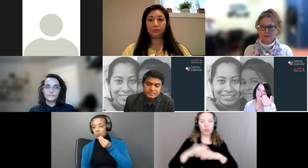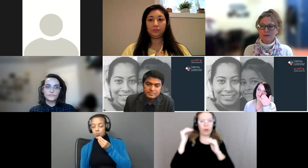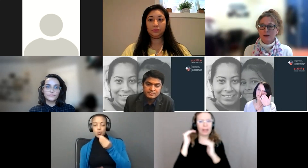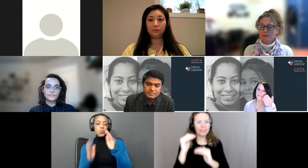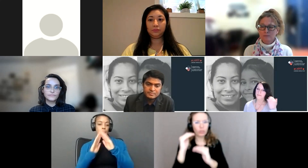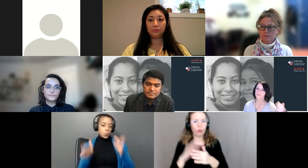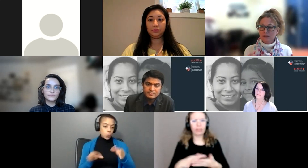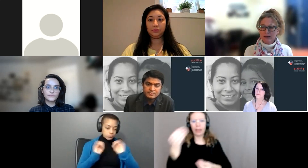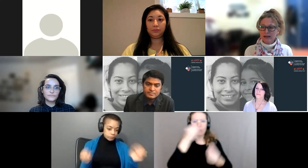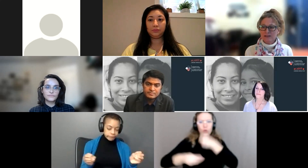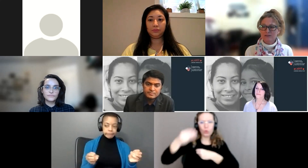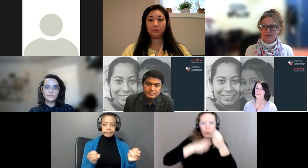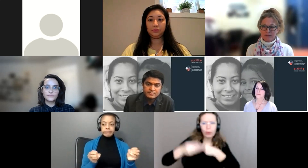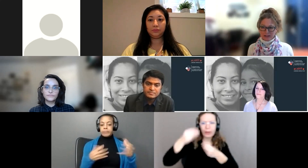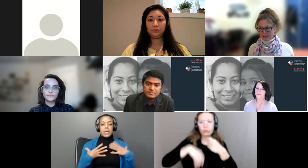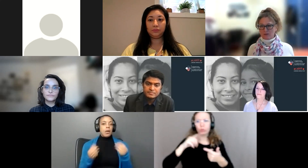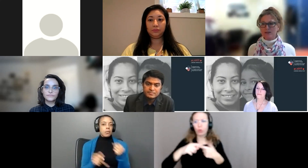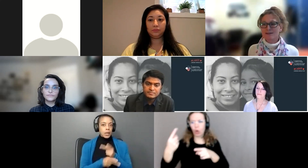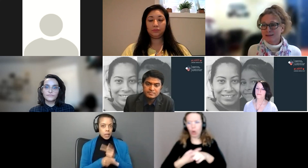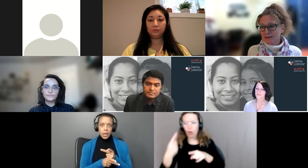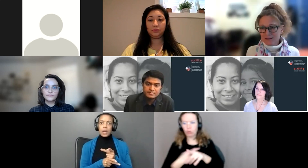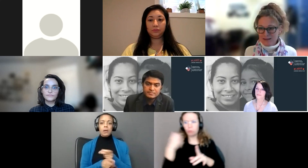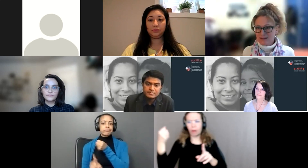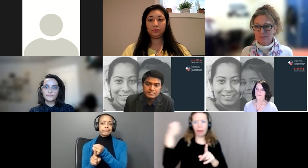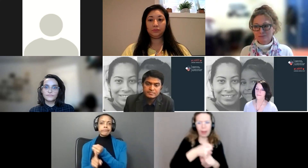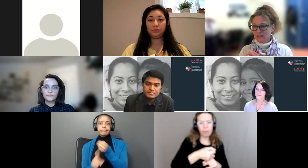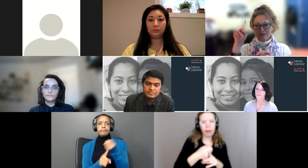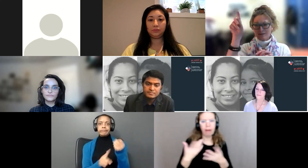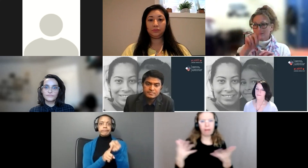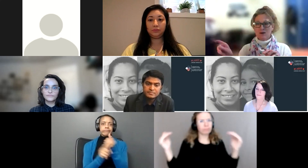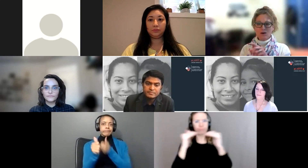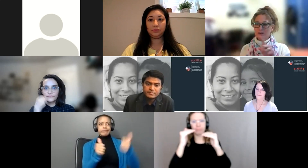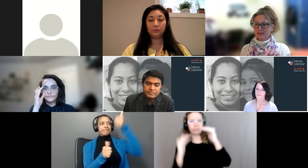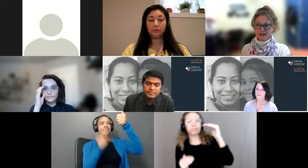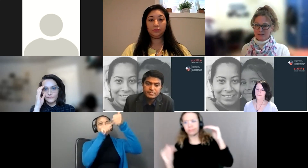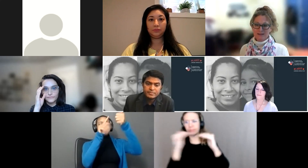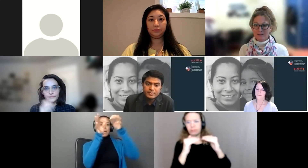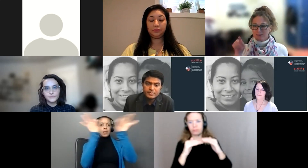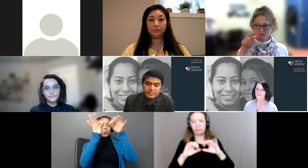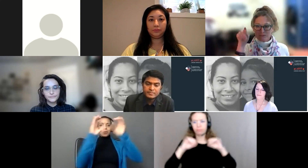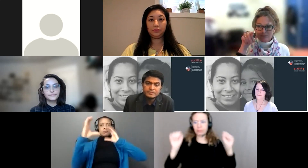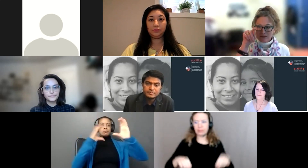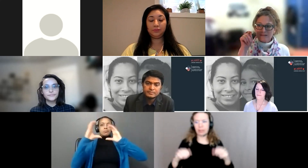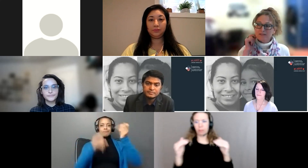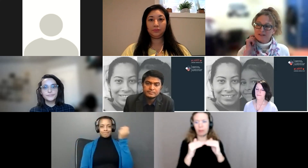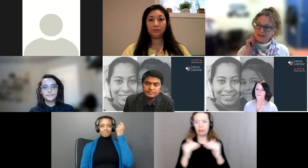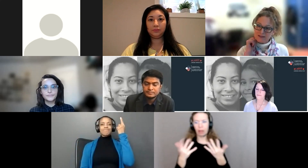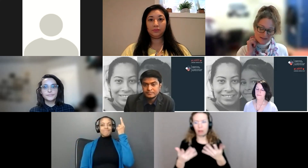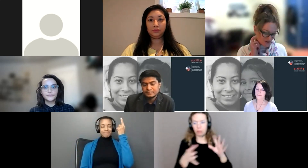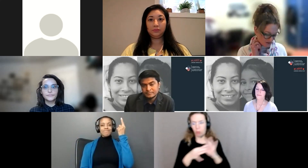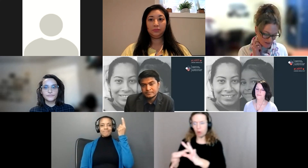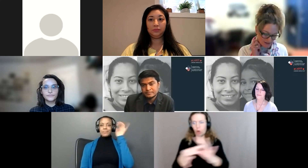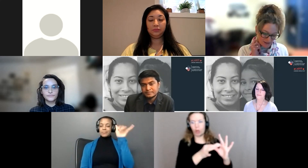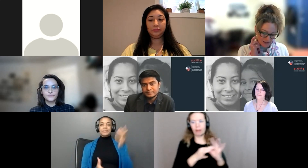nourriture, le logement, l'impact d'avoir les inégalités dans un système légal. C'est tout interrelié et la